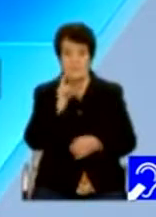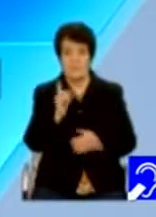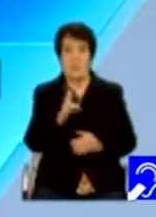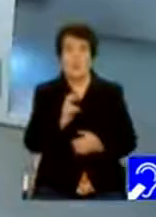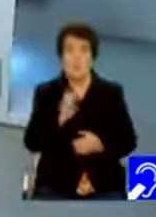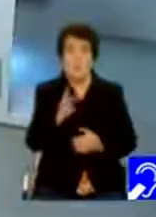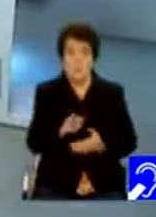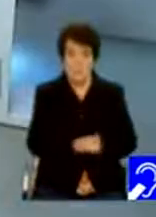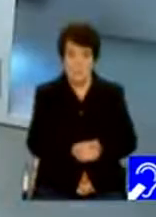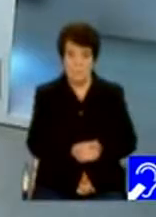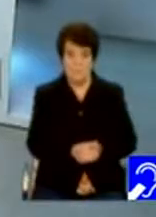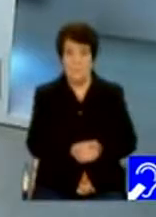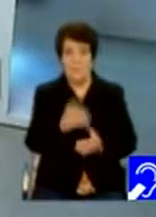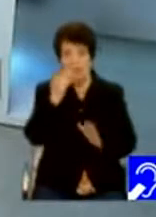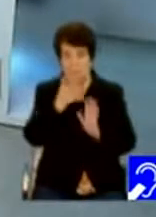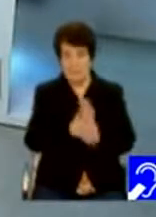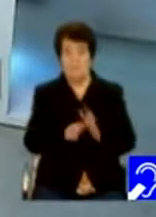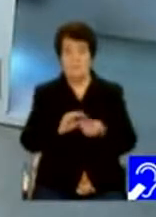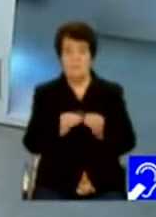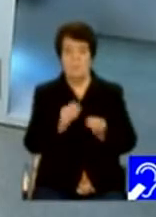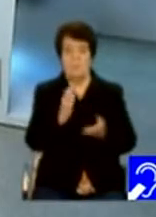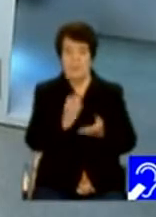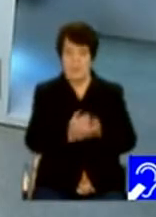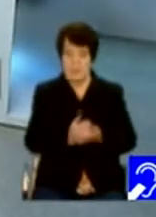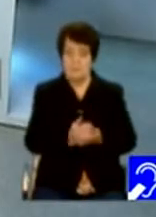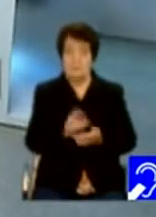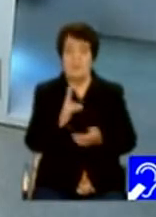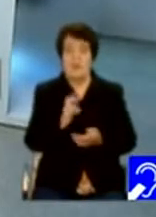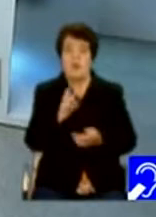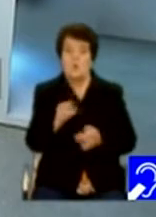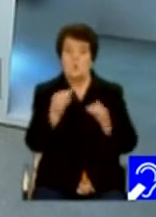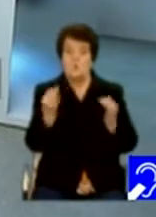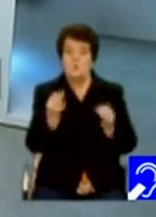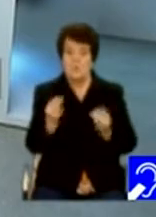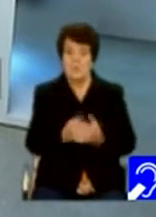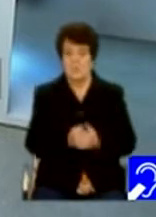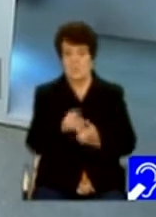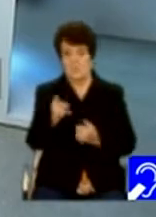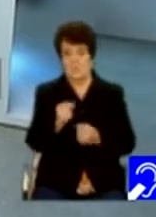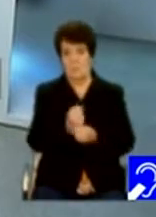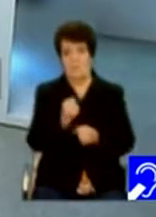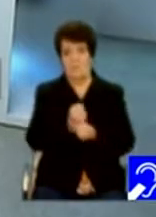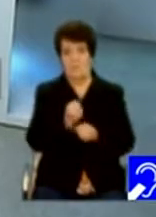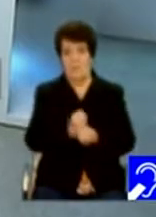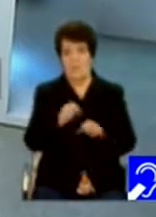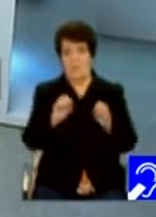cum. Adică am înțeles că există o problemă și e clar că există o problemă, dar era interesant să vedem și cum rezolvați problema.